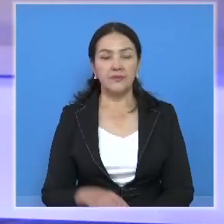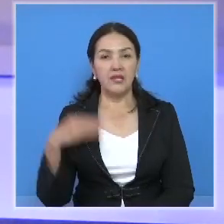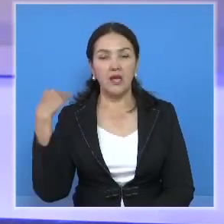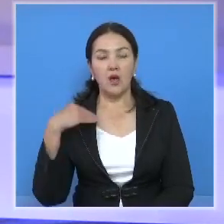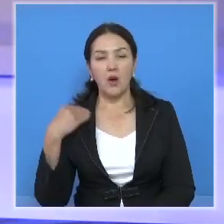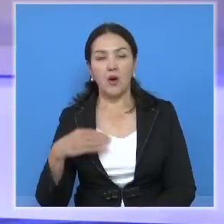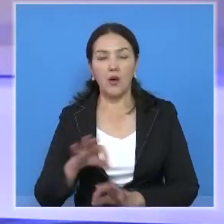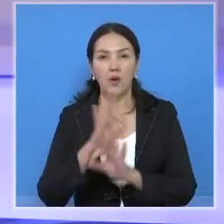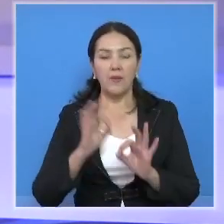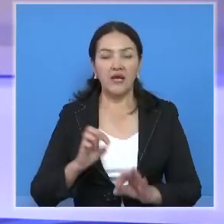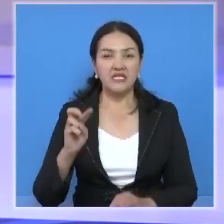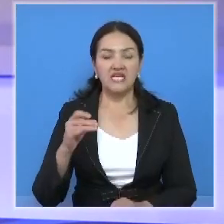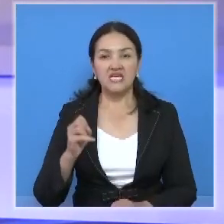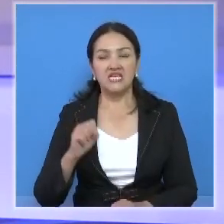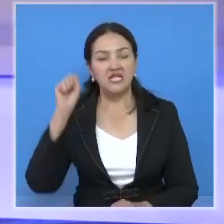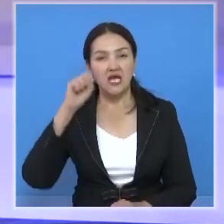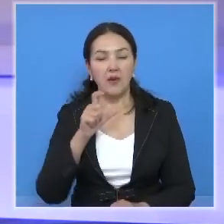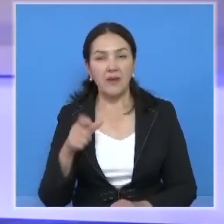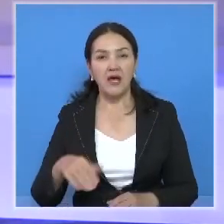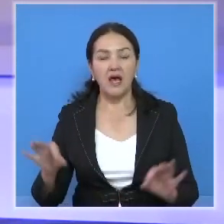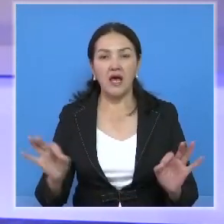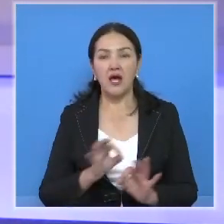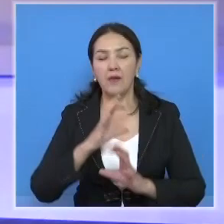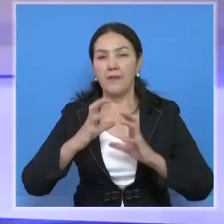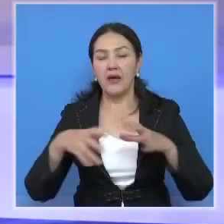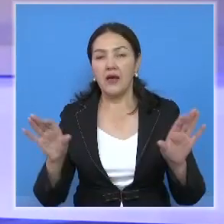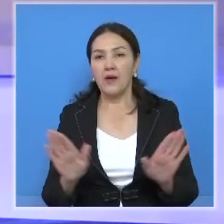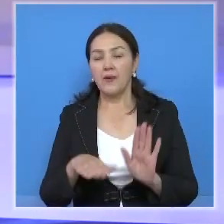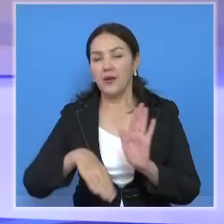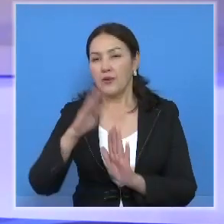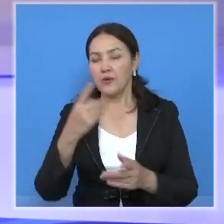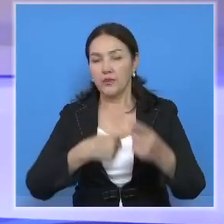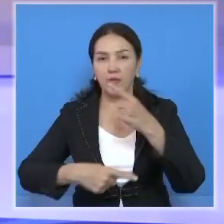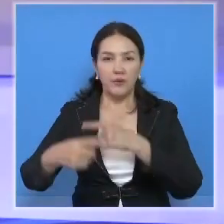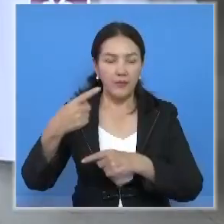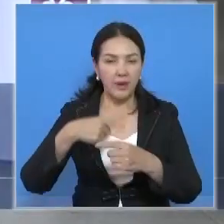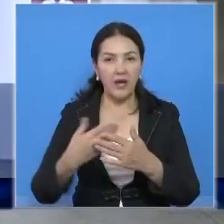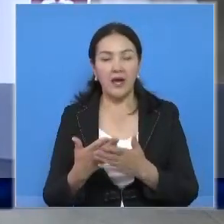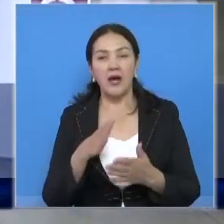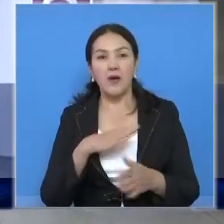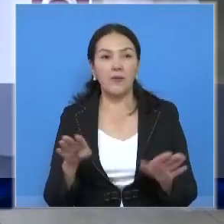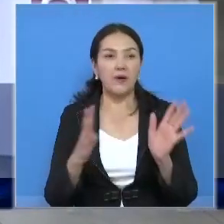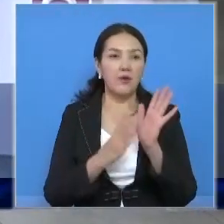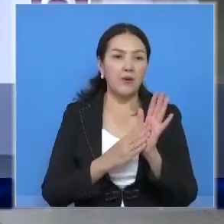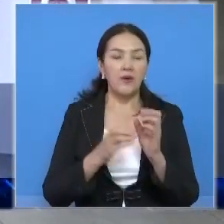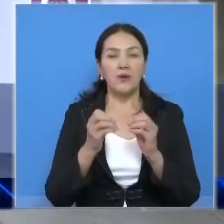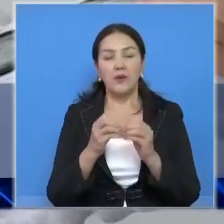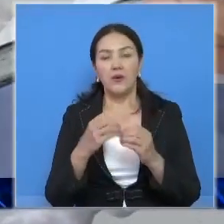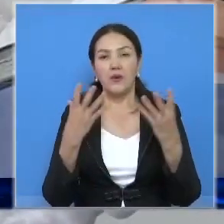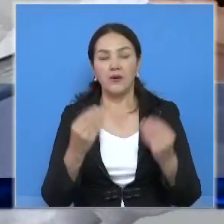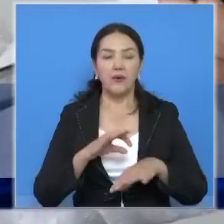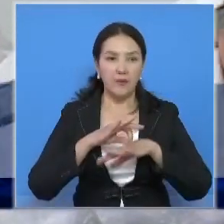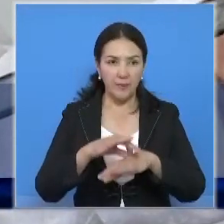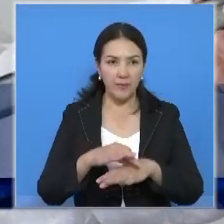Ақтөбелік өнерпаздар Ташкент қаласында өткен халықаралық мелодия лето байқауынан жүлделі оралды. Өнер додасы маусым айының 9-10 күндері